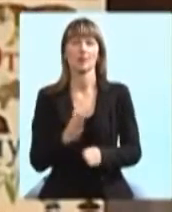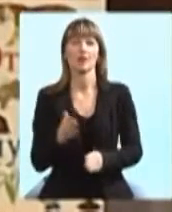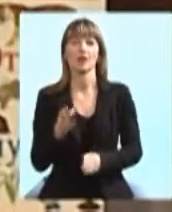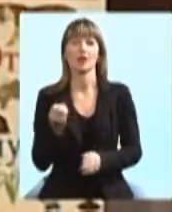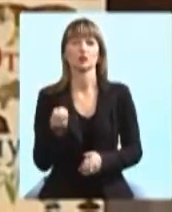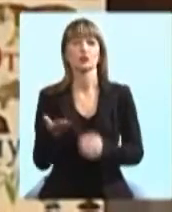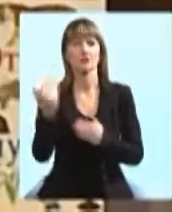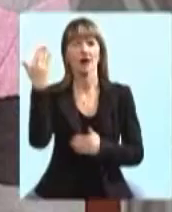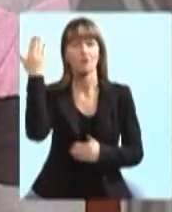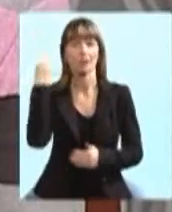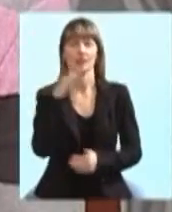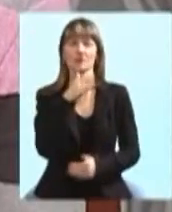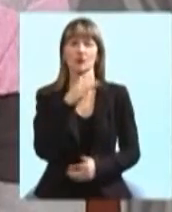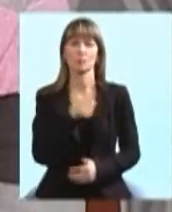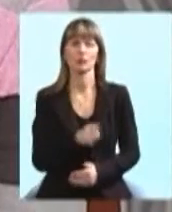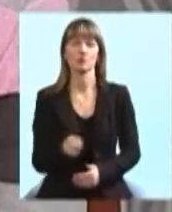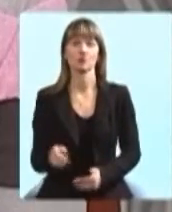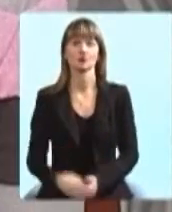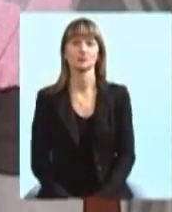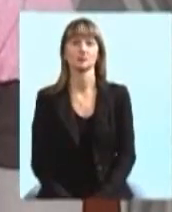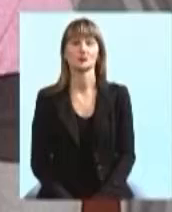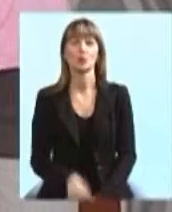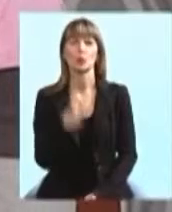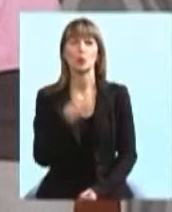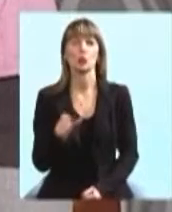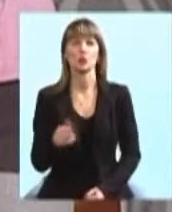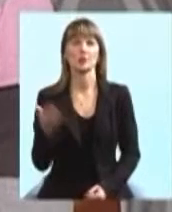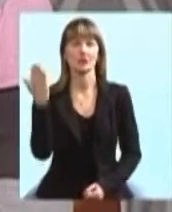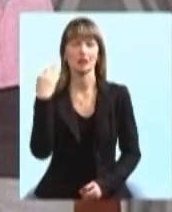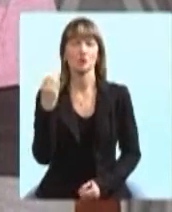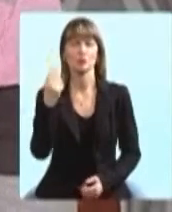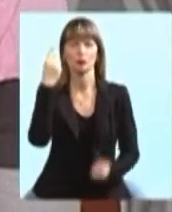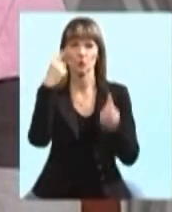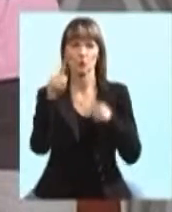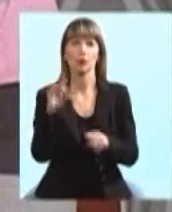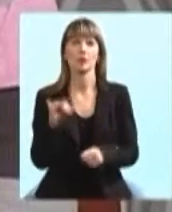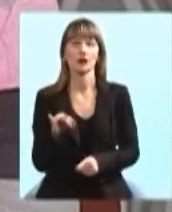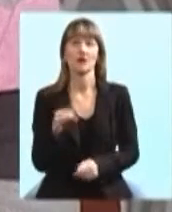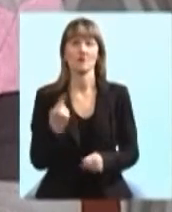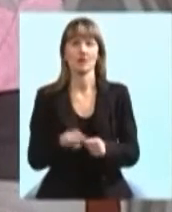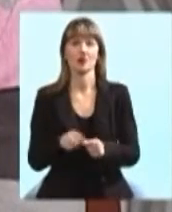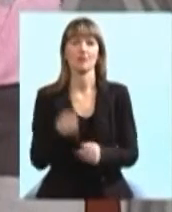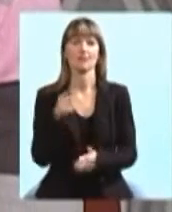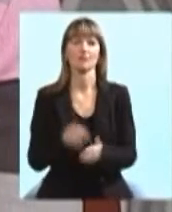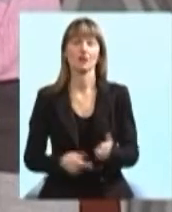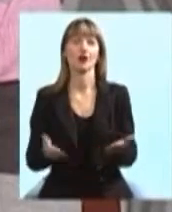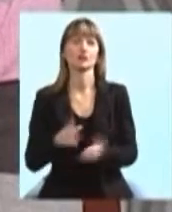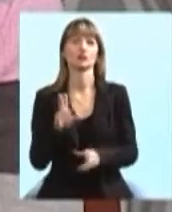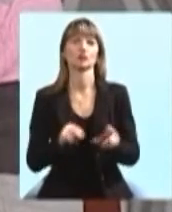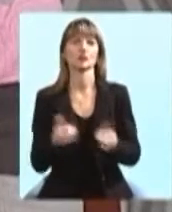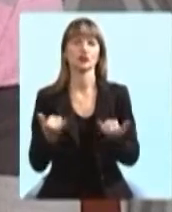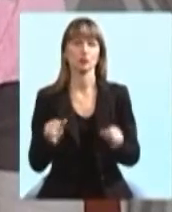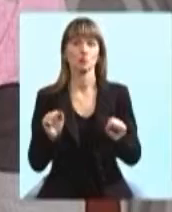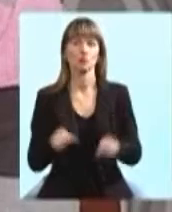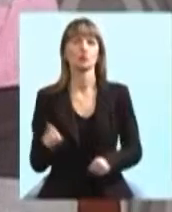с давних времен. Тобто люди вже ж тоді щось вигадували і у це ж саме і вірили. А як вважаєш, а зараз ми